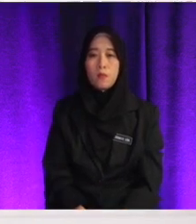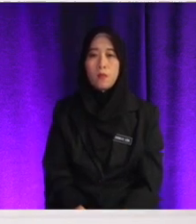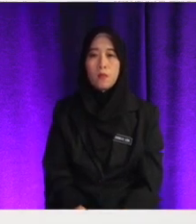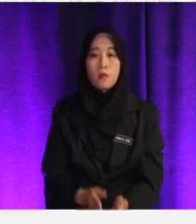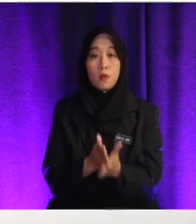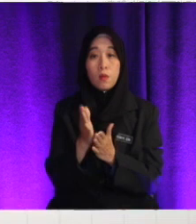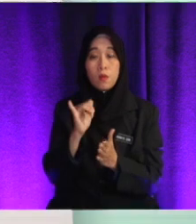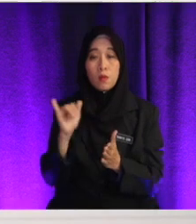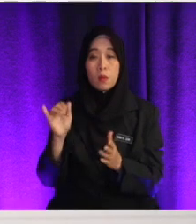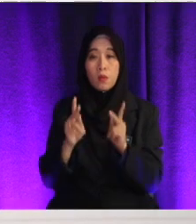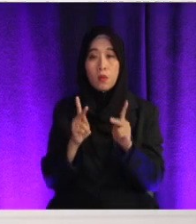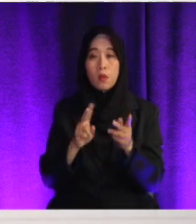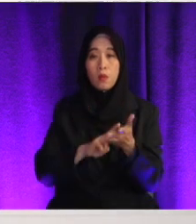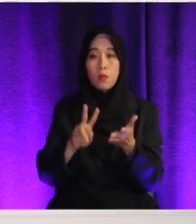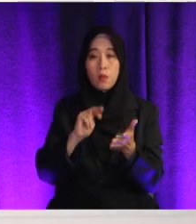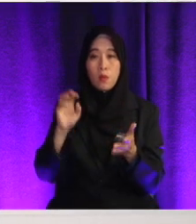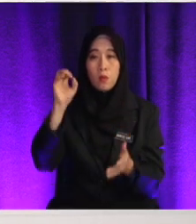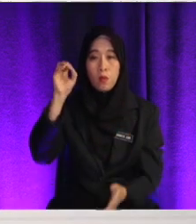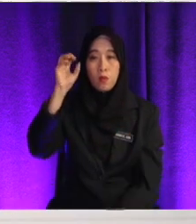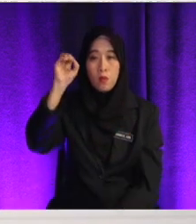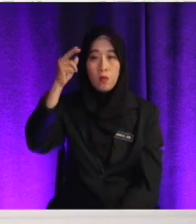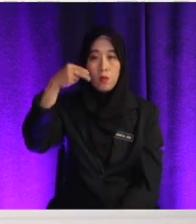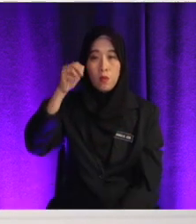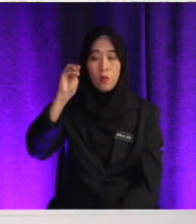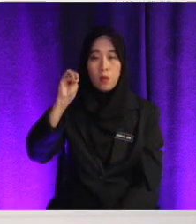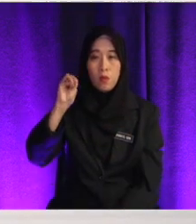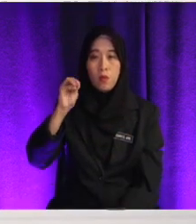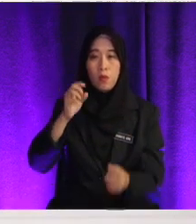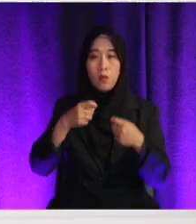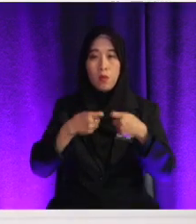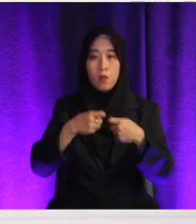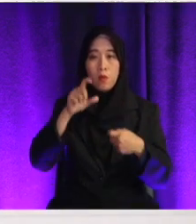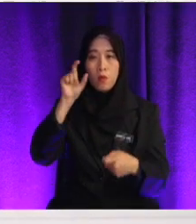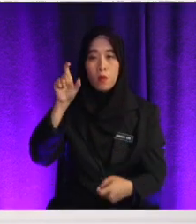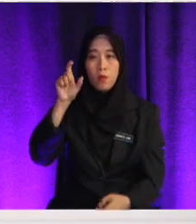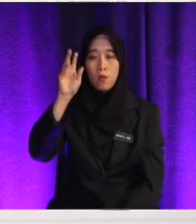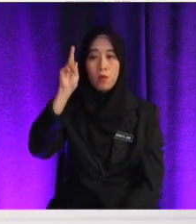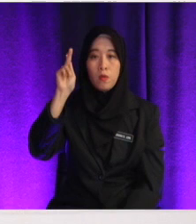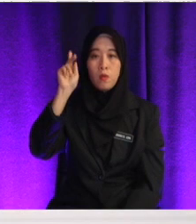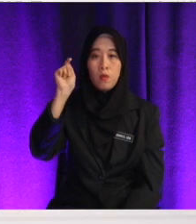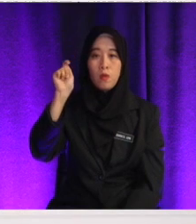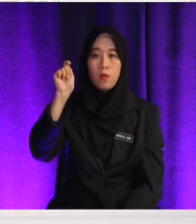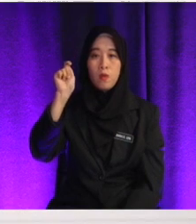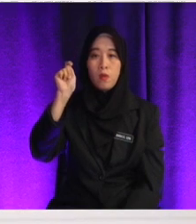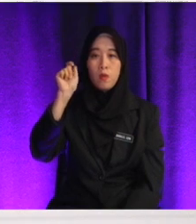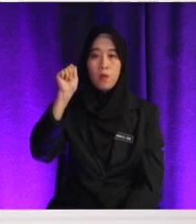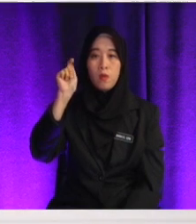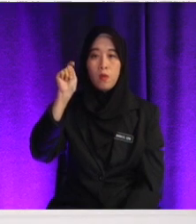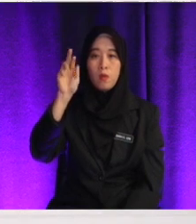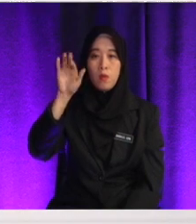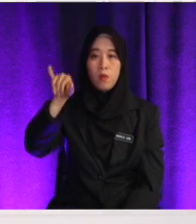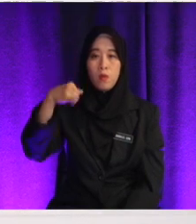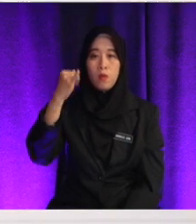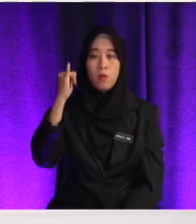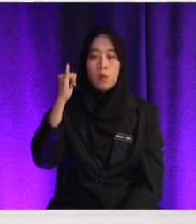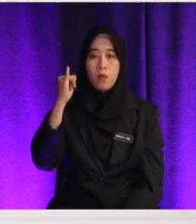seterusnya, jika bacaan 0 ohm, maka fuse cartridge adalah dalam keadaan baik. Manakala tiada bacaan, maksudnya tiada bacaan